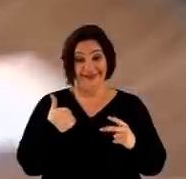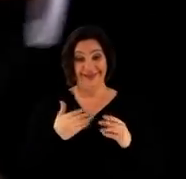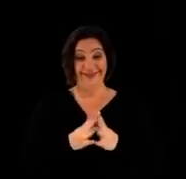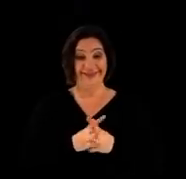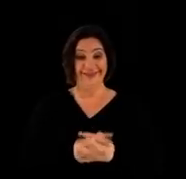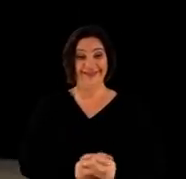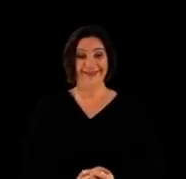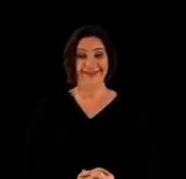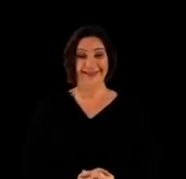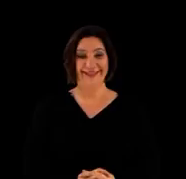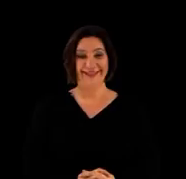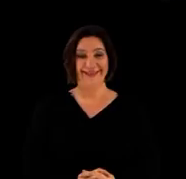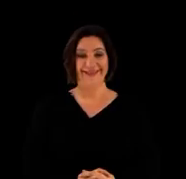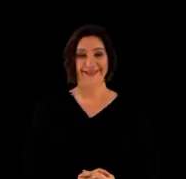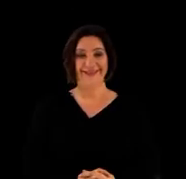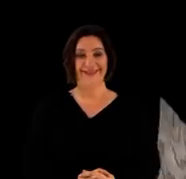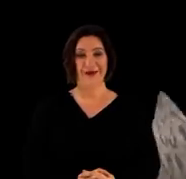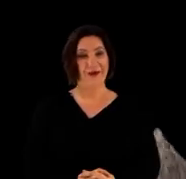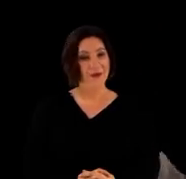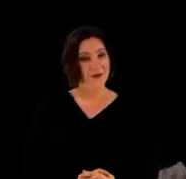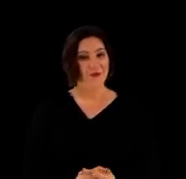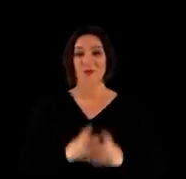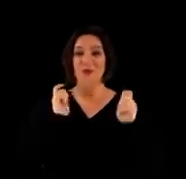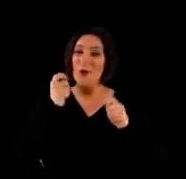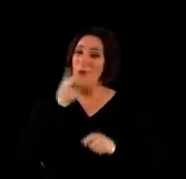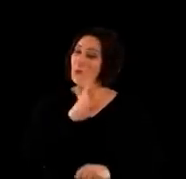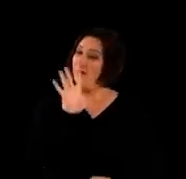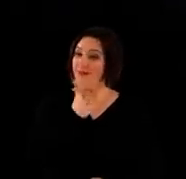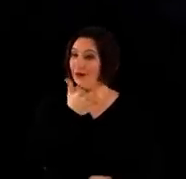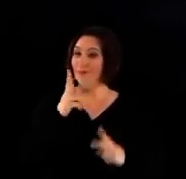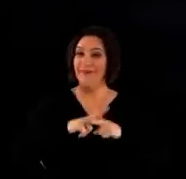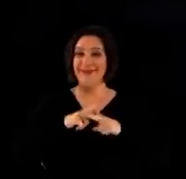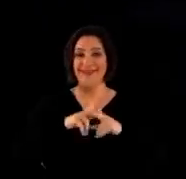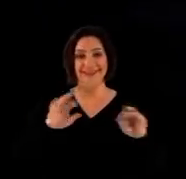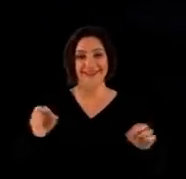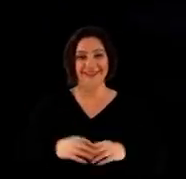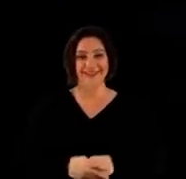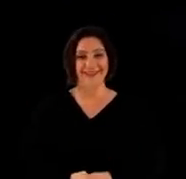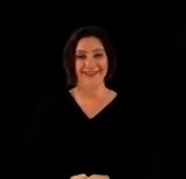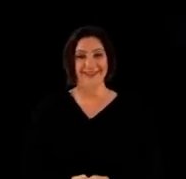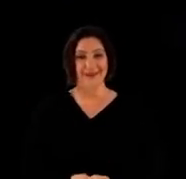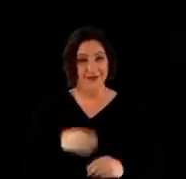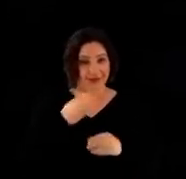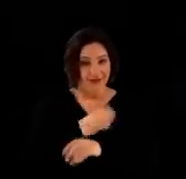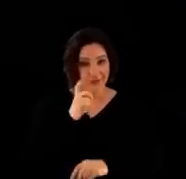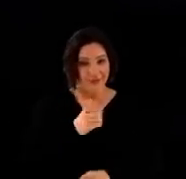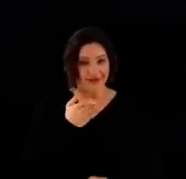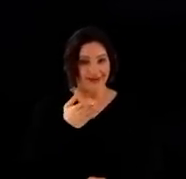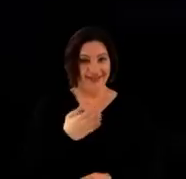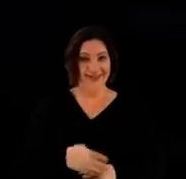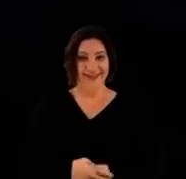Vay! MIPD yani. Bir şey söyleyeceğim, bayağı zor ölüm 5. Yani Carlos Federaller. Gerçek mi bu?